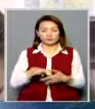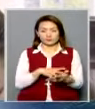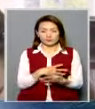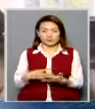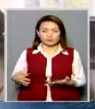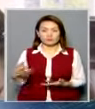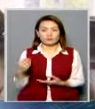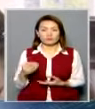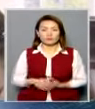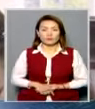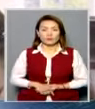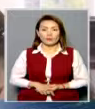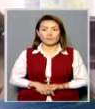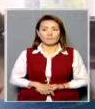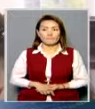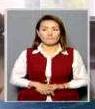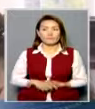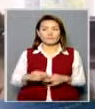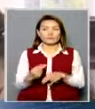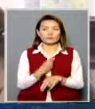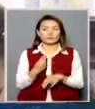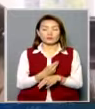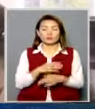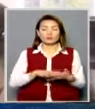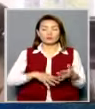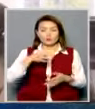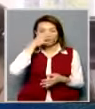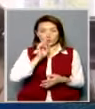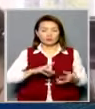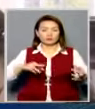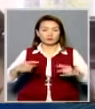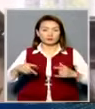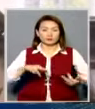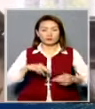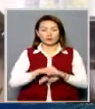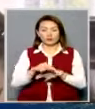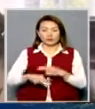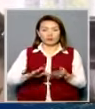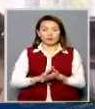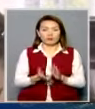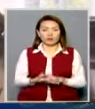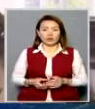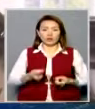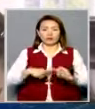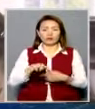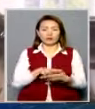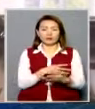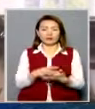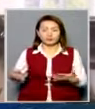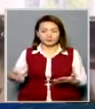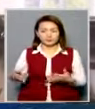кестеменен жаңағы мастер-классымызды өткізіп жатырмыз. Тәжірибе алмасу бағытында бұл жаңағы біз кестені мен